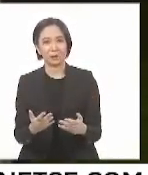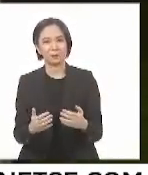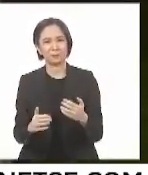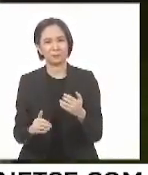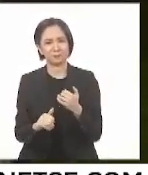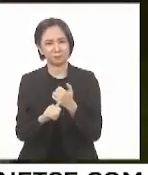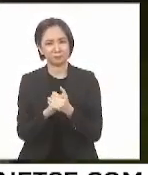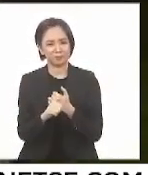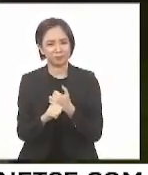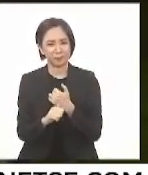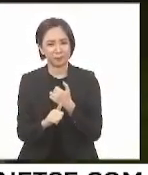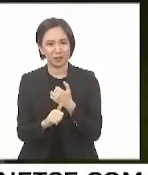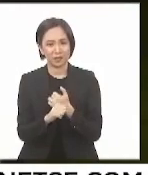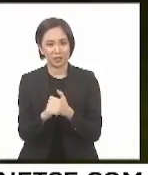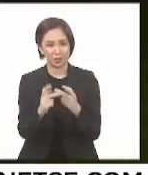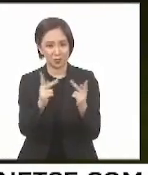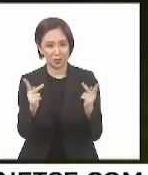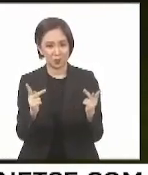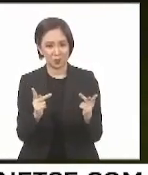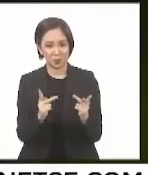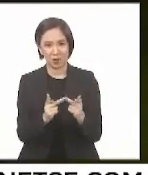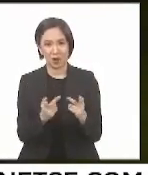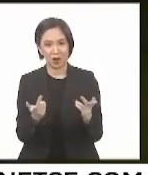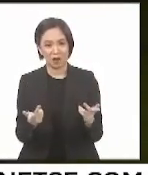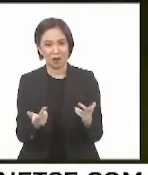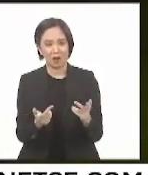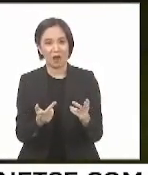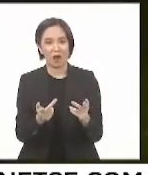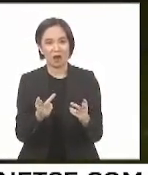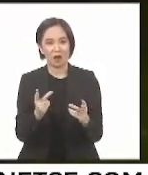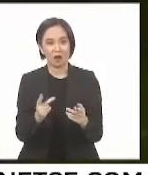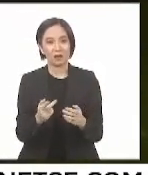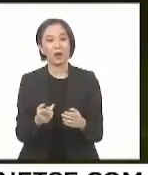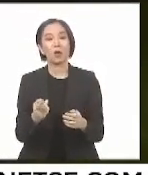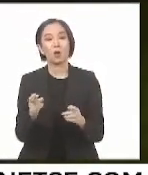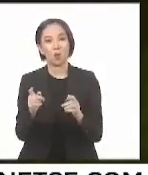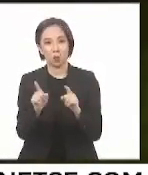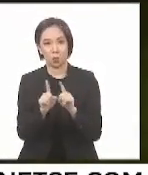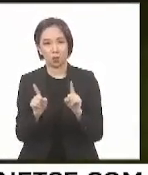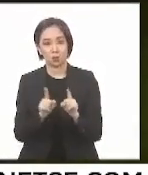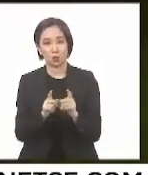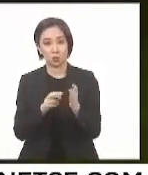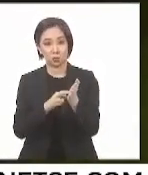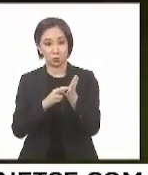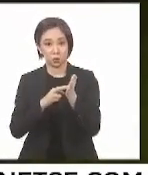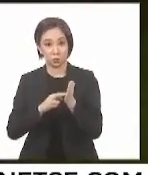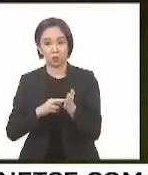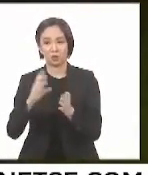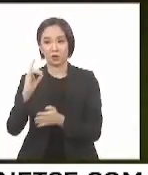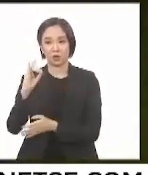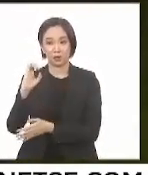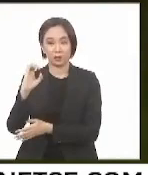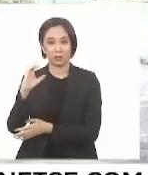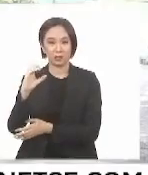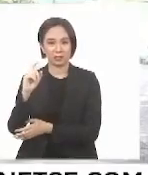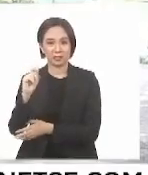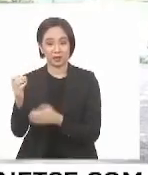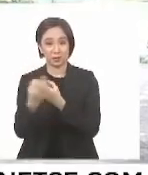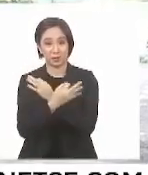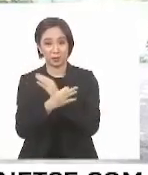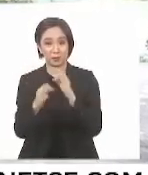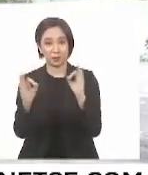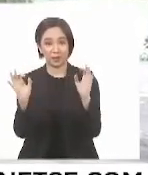reduction, hinahanda po namin. And then nag-request na rin po kami sa DICT ng free wifi.